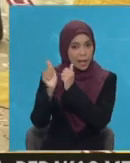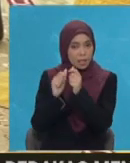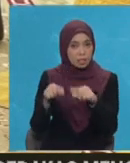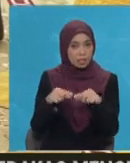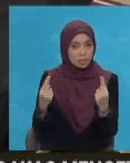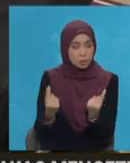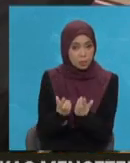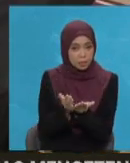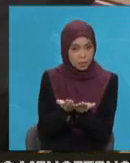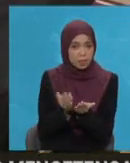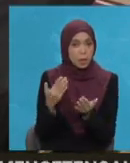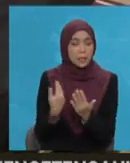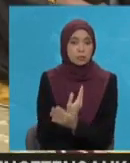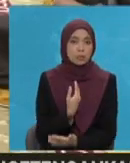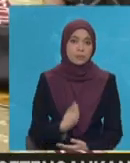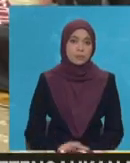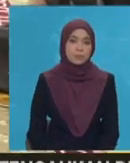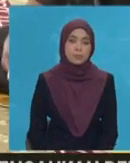baru-baru ini